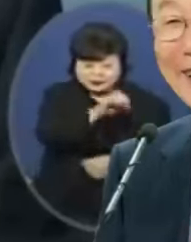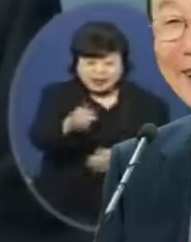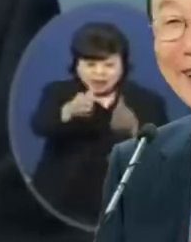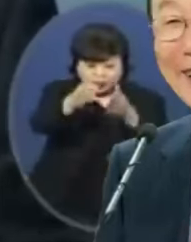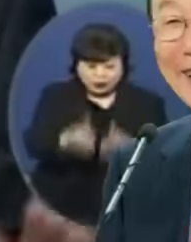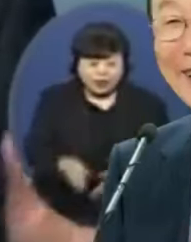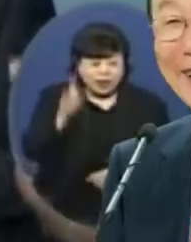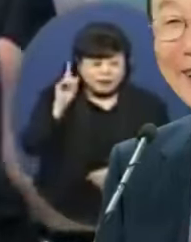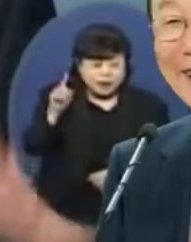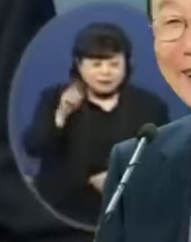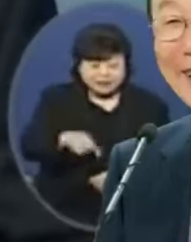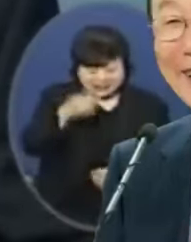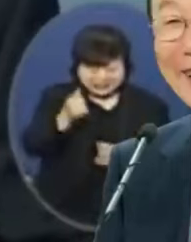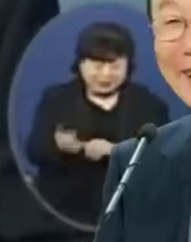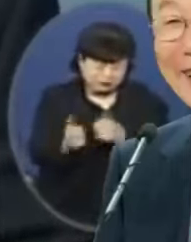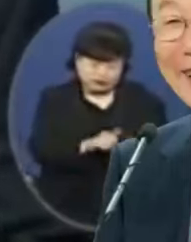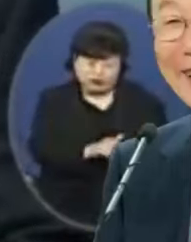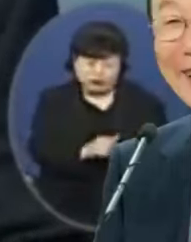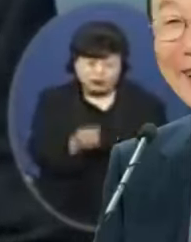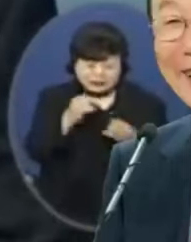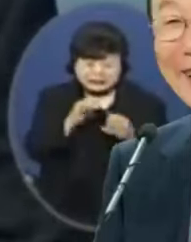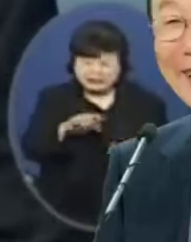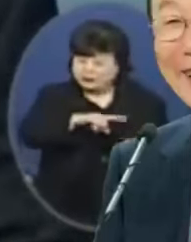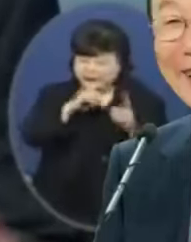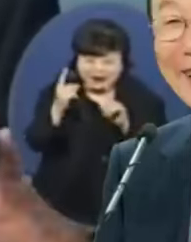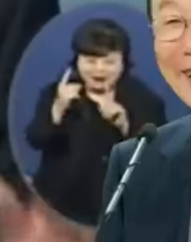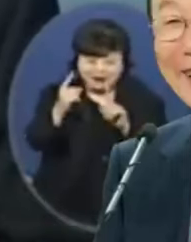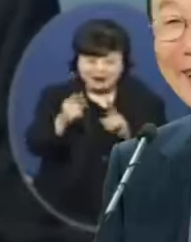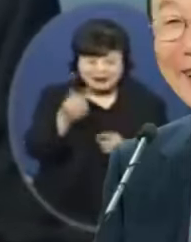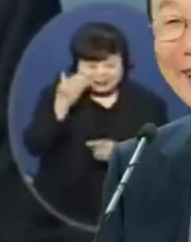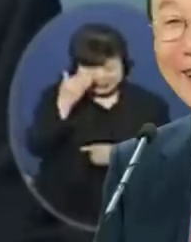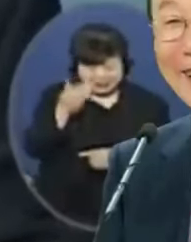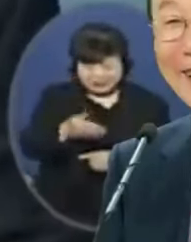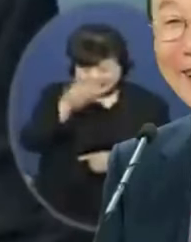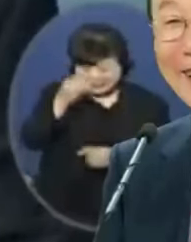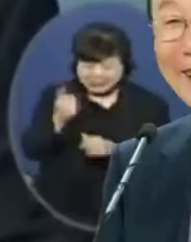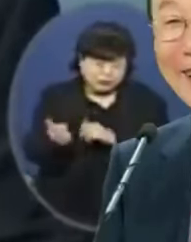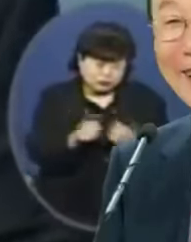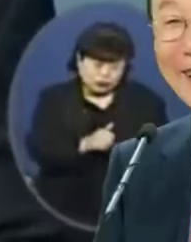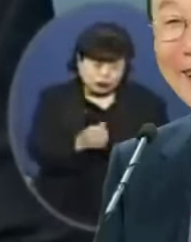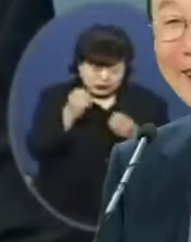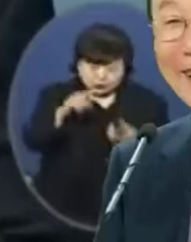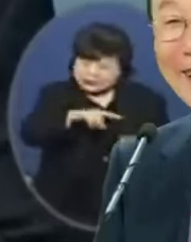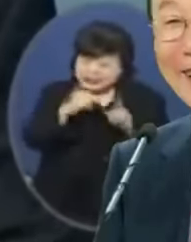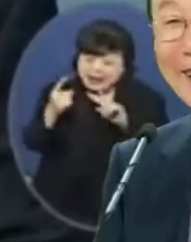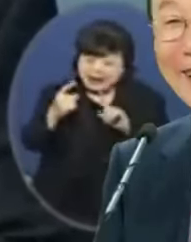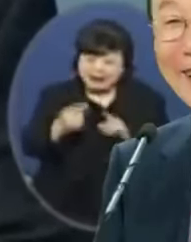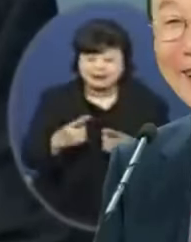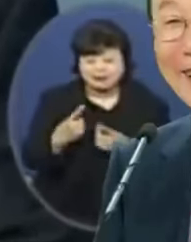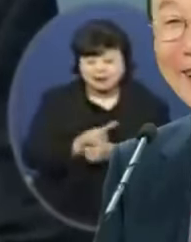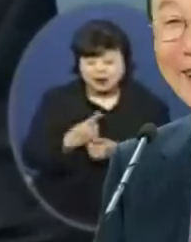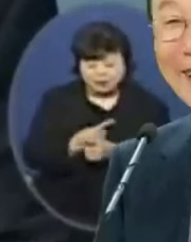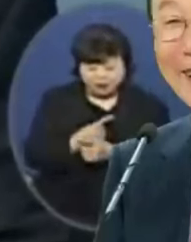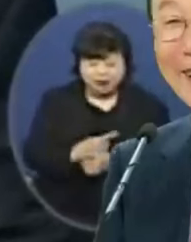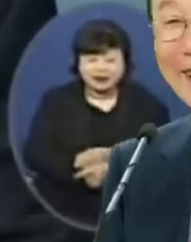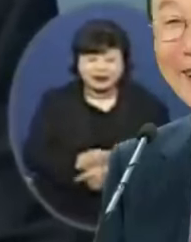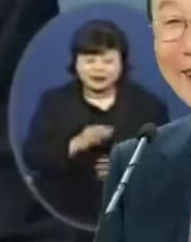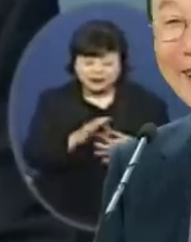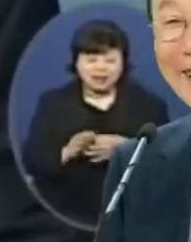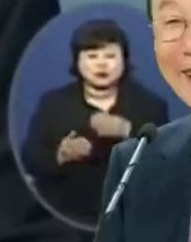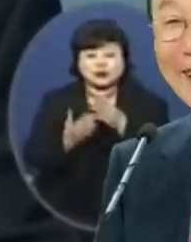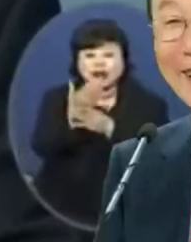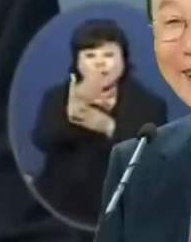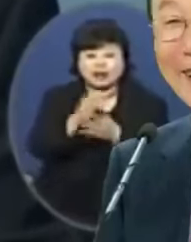우리는 매일같이 옛사람은 죽고 새사람으로 살아나고 옛사람은 죽고 새사람으로 살아나고 이러한 변화의 역사가 계속 일어나는